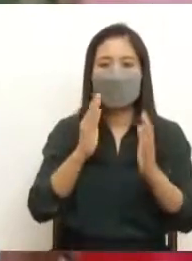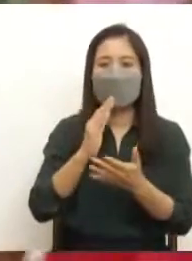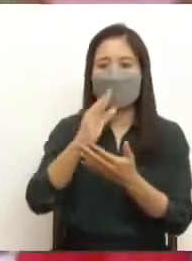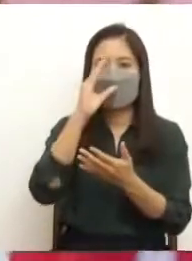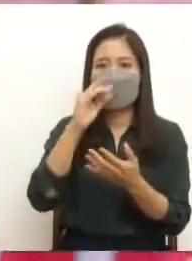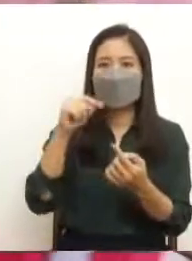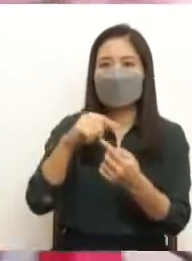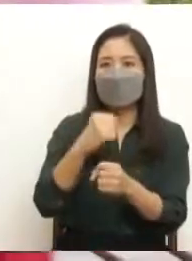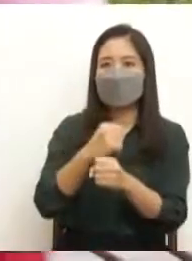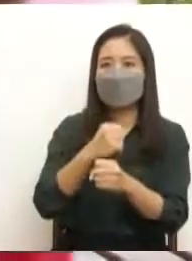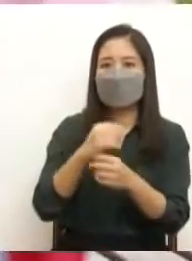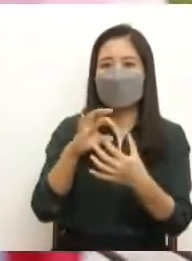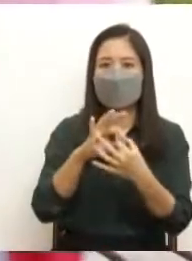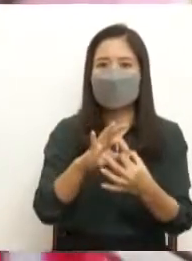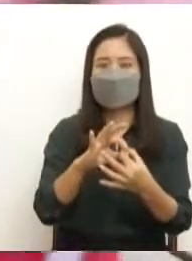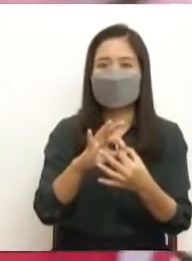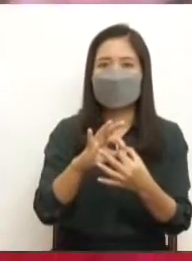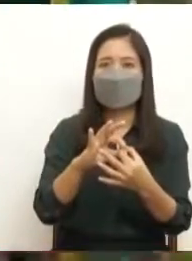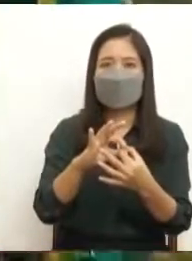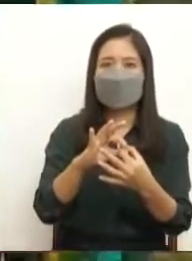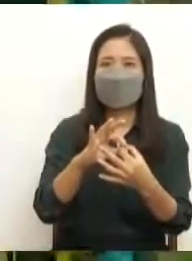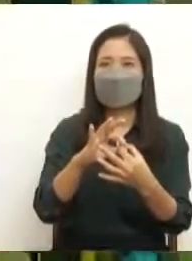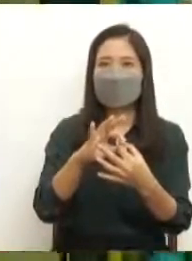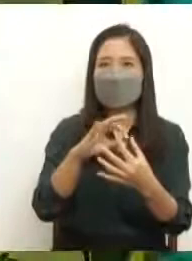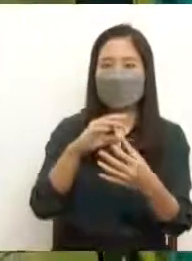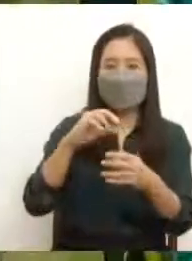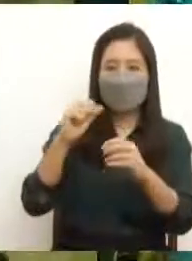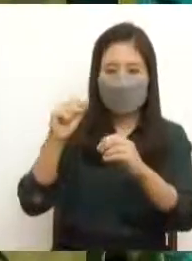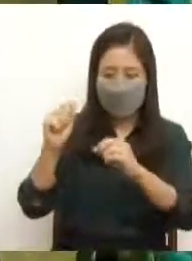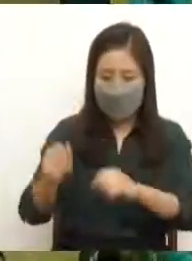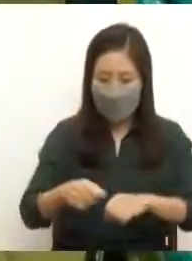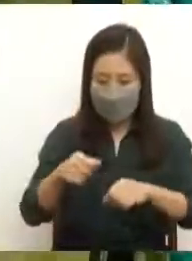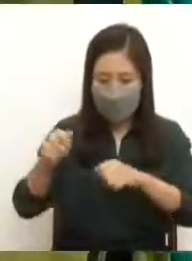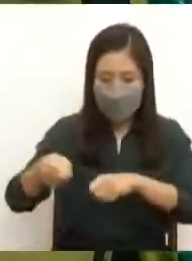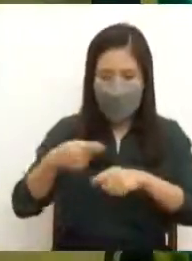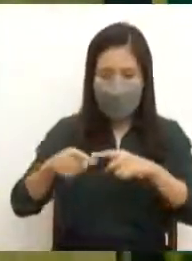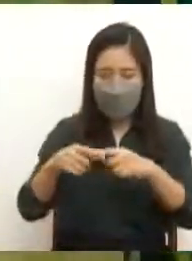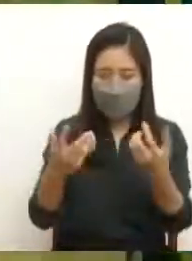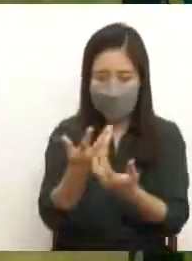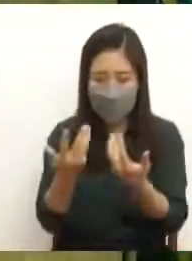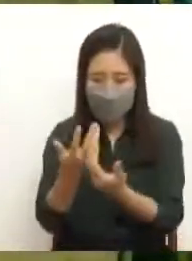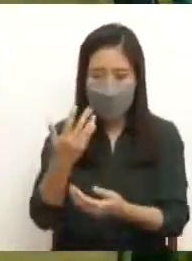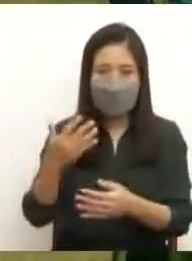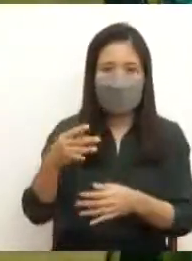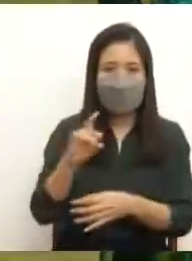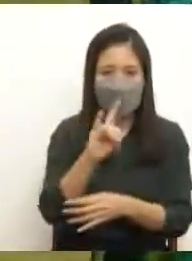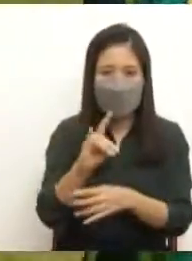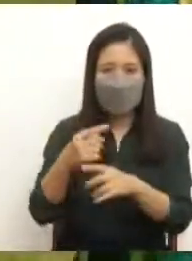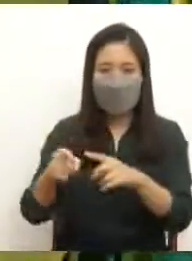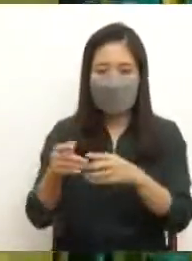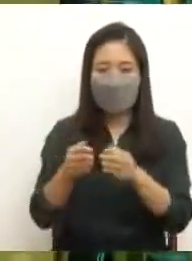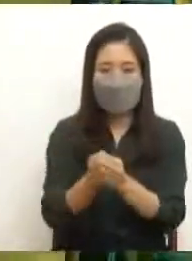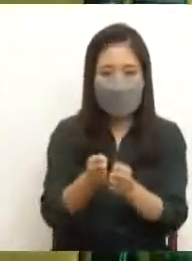ของการเรียนรู้ตามฐานต่างๆนะครับการปลูกพืชการปลูกผักการเลี้ยงปลาการเลี้ยงไก่การ